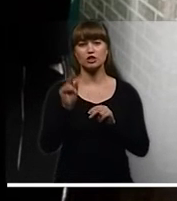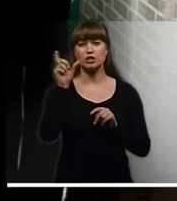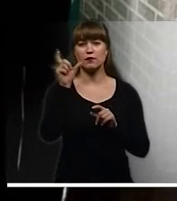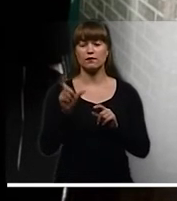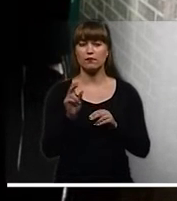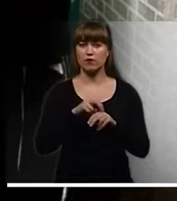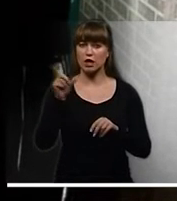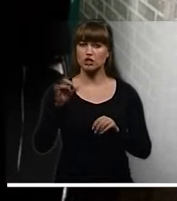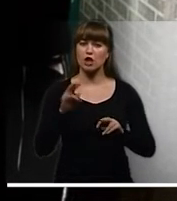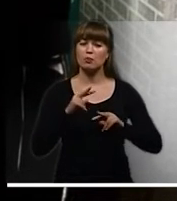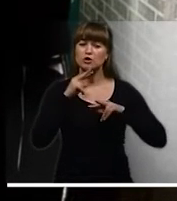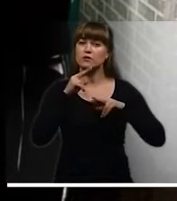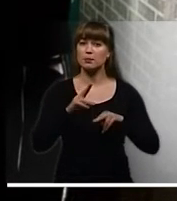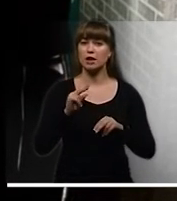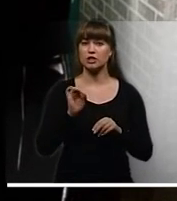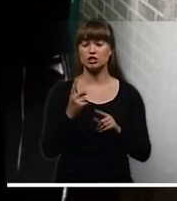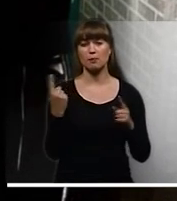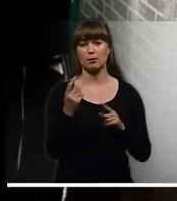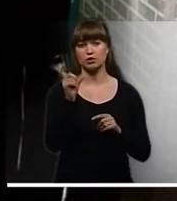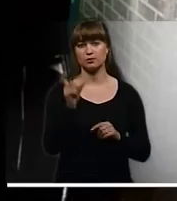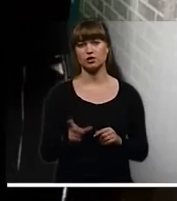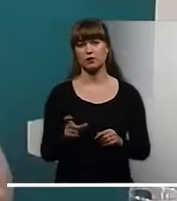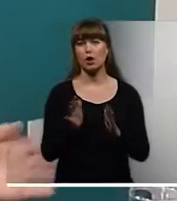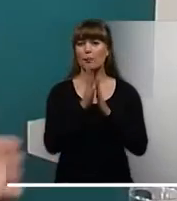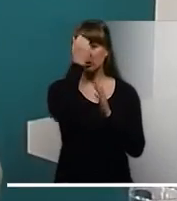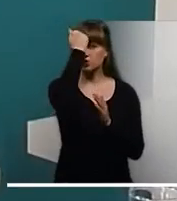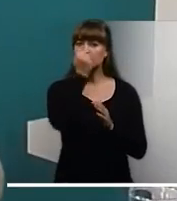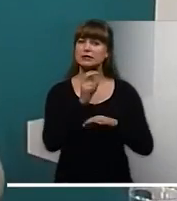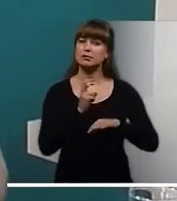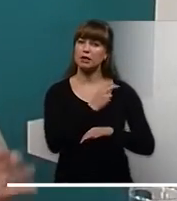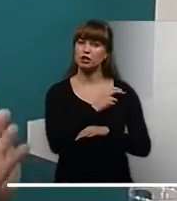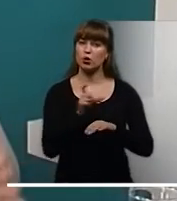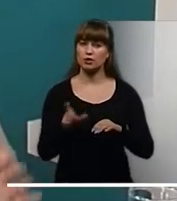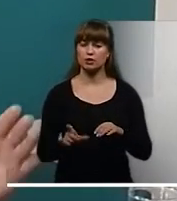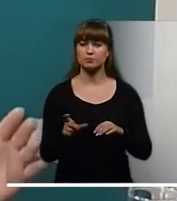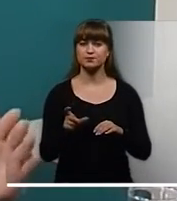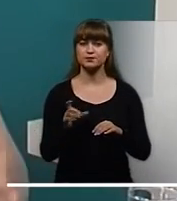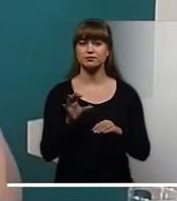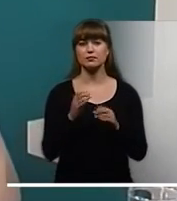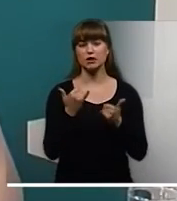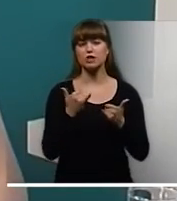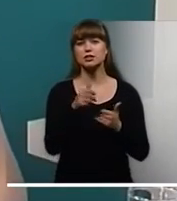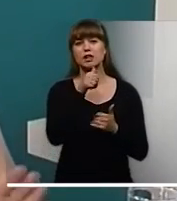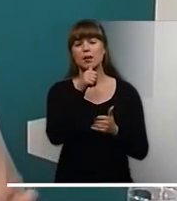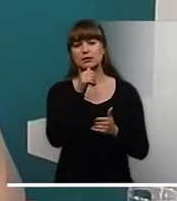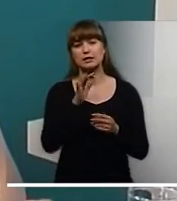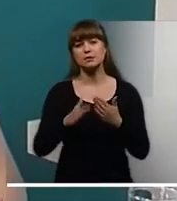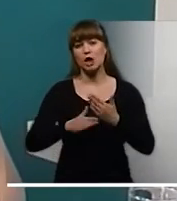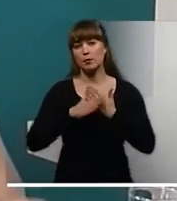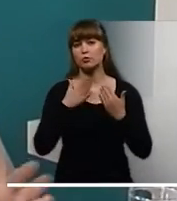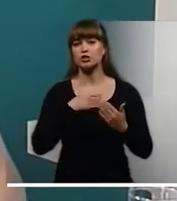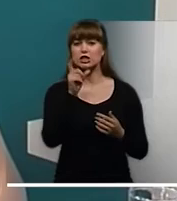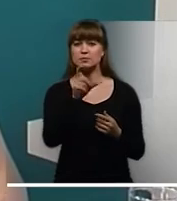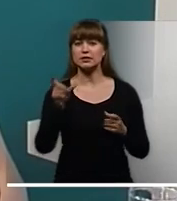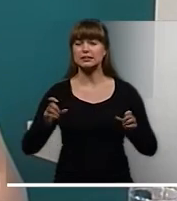должен обратить больше внимания чуть-чуть удалить человека. Большое спасибо, доктор. Давайте вот сейчас постараемся так помочь